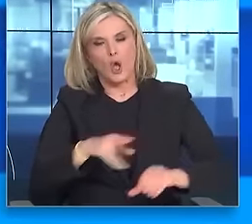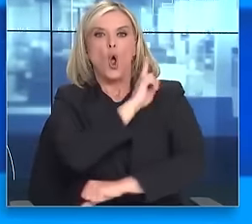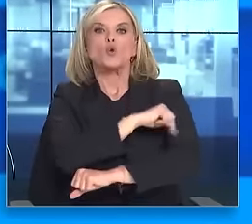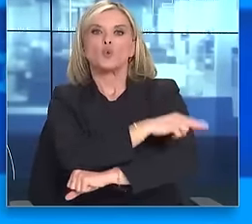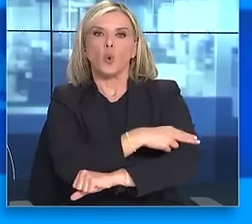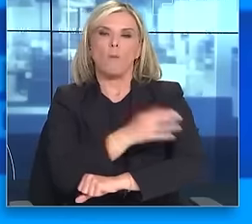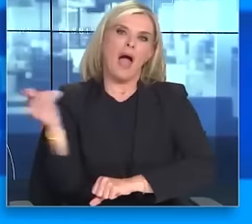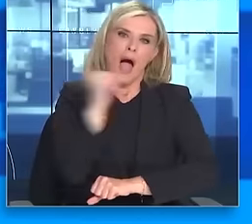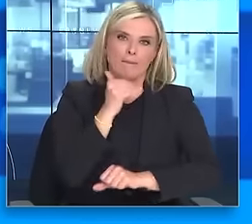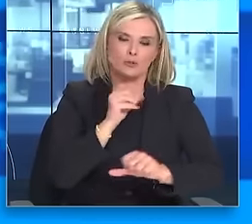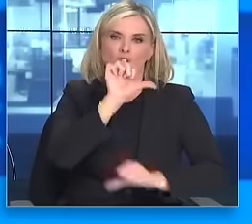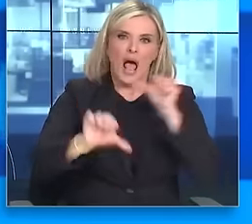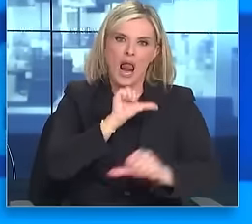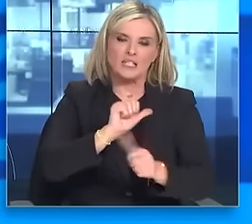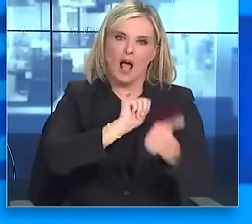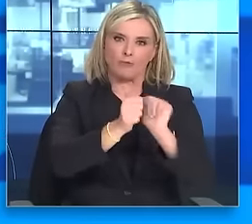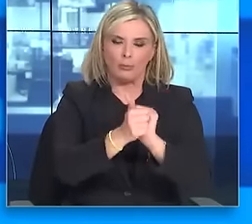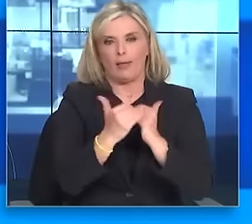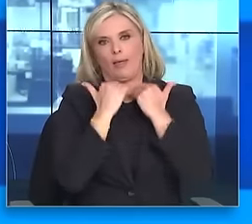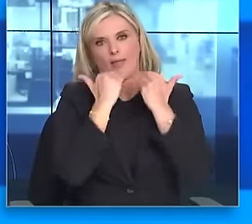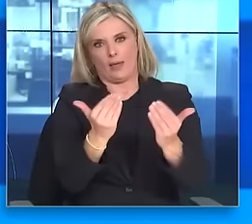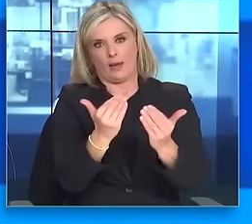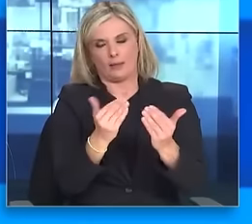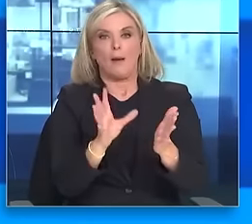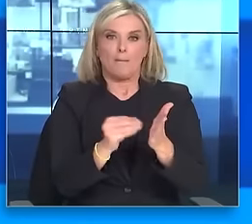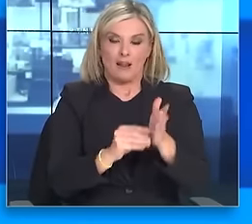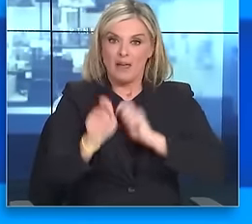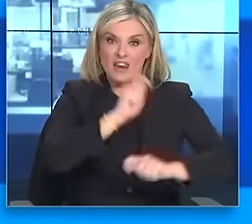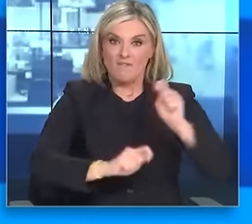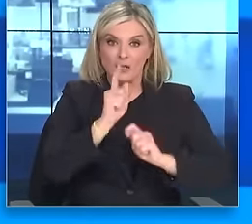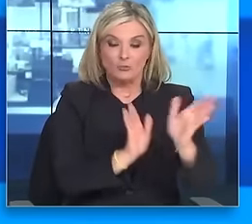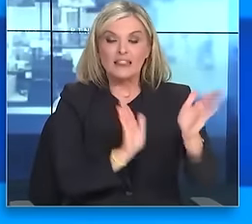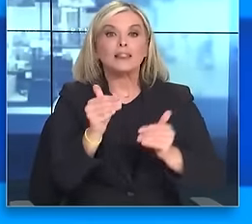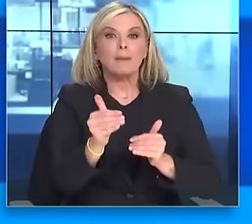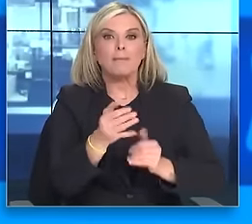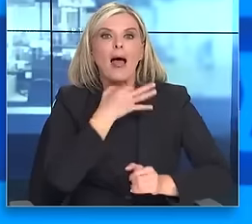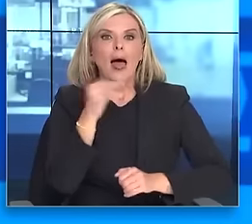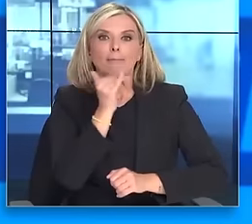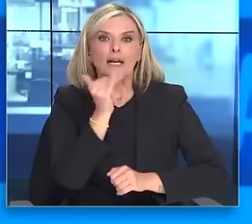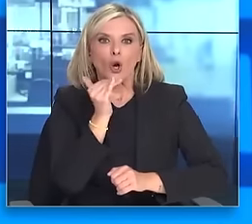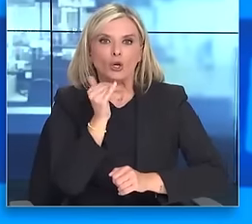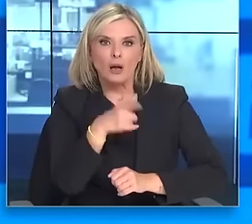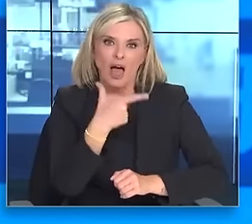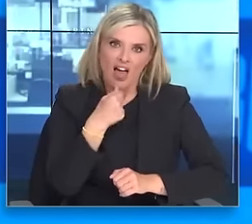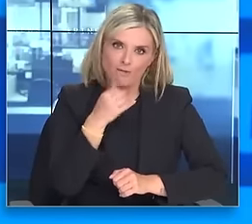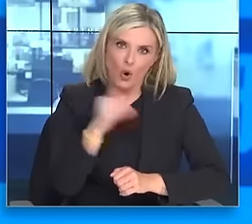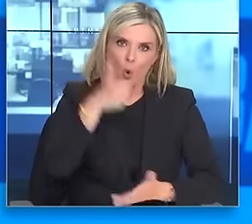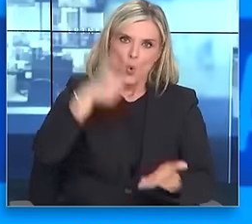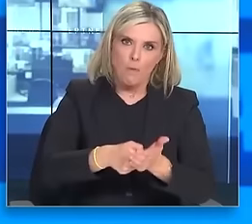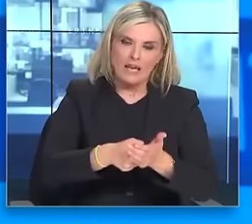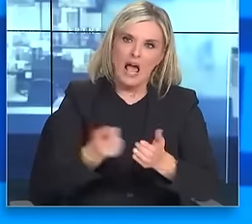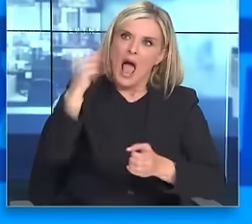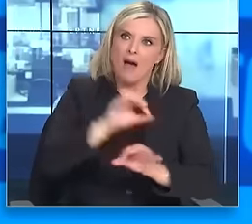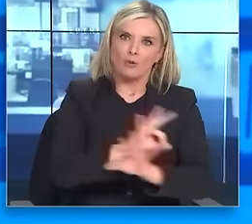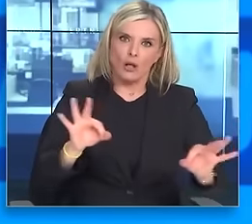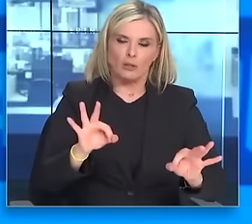μίλησα. Αν θέλουμε, παραδείγματος χάρη, να φτιάξουμε ένα τμήμα επειγόντων των περιστατικών σε ένα νοσοκομείο, θέλουμε 18 μήνες. Δεν μπορούμε να πατήσουμε ένα κουμπί και να γίνει αύριο. Γι' αυτό